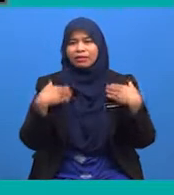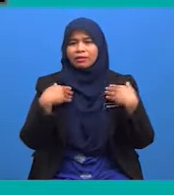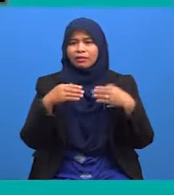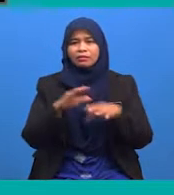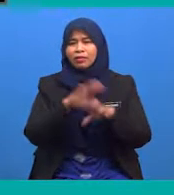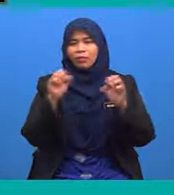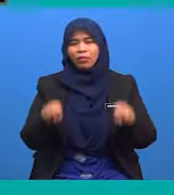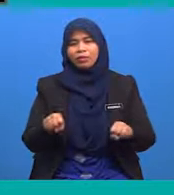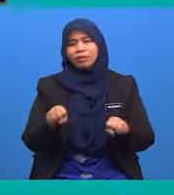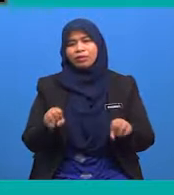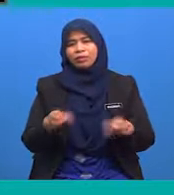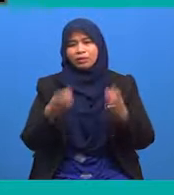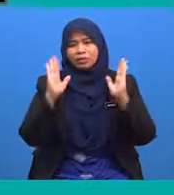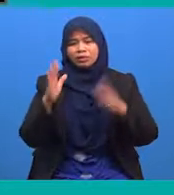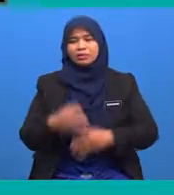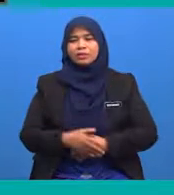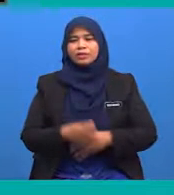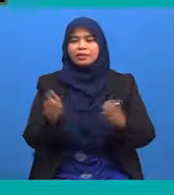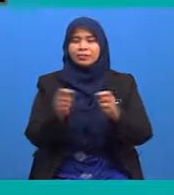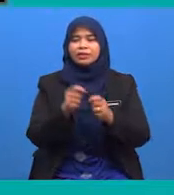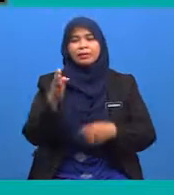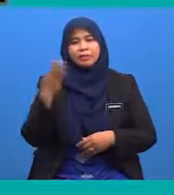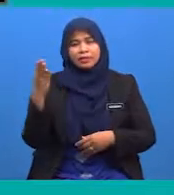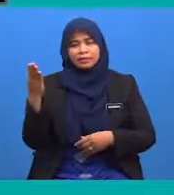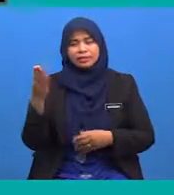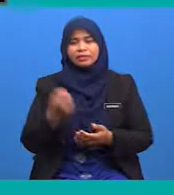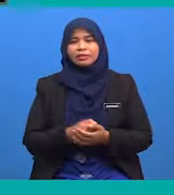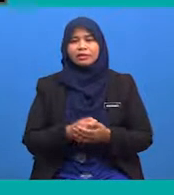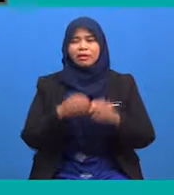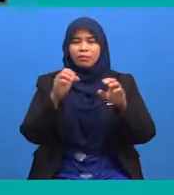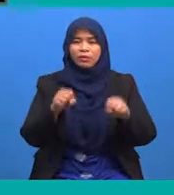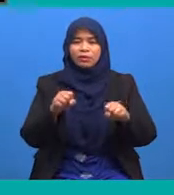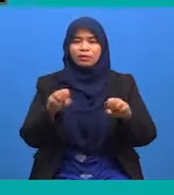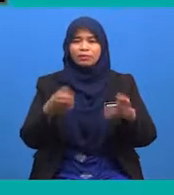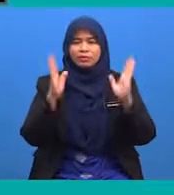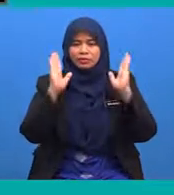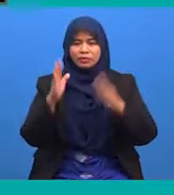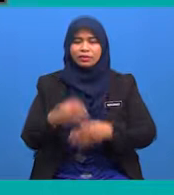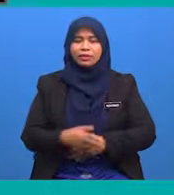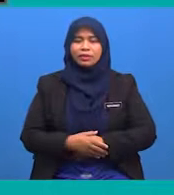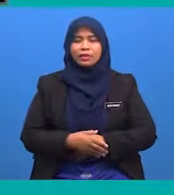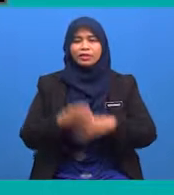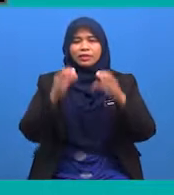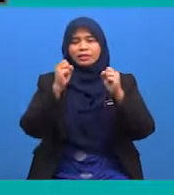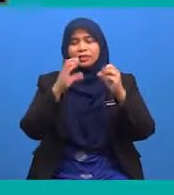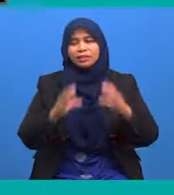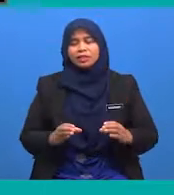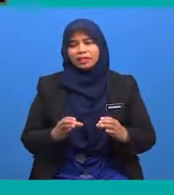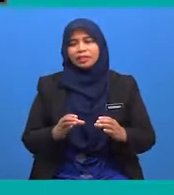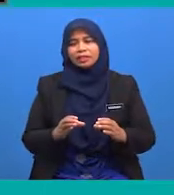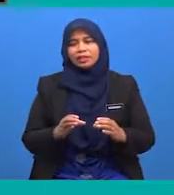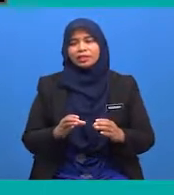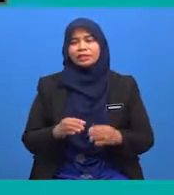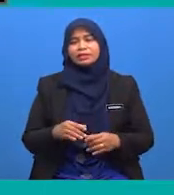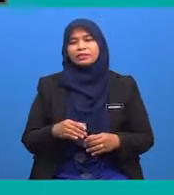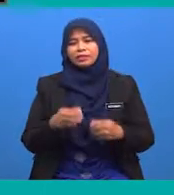kemampuan untuk melakukan solat seperti biasa boleh melaksanakan solat secara meskipun dengan